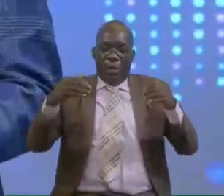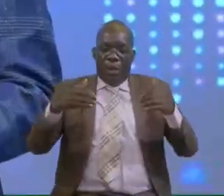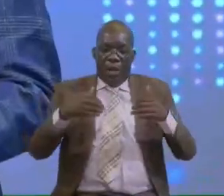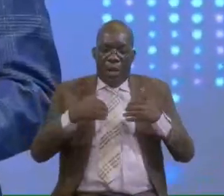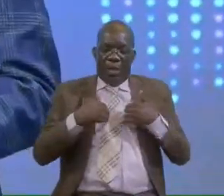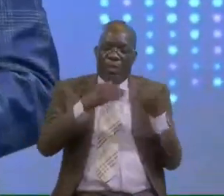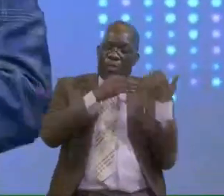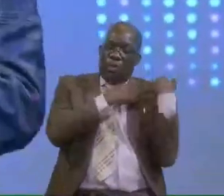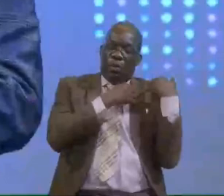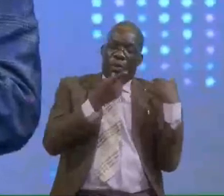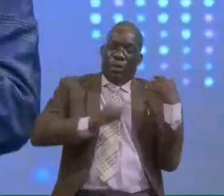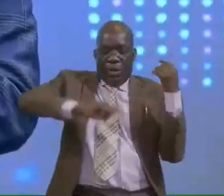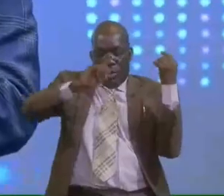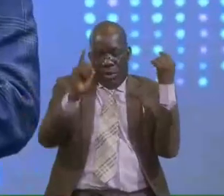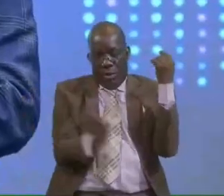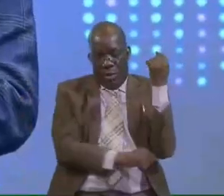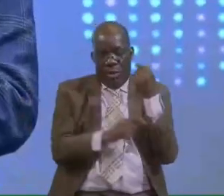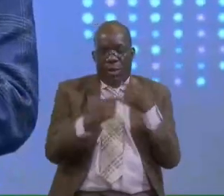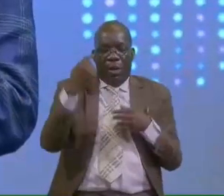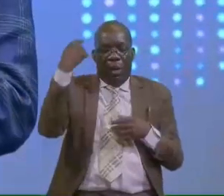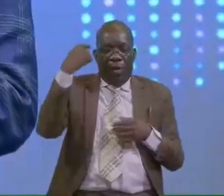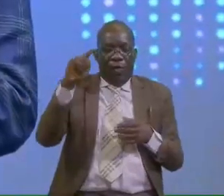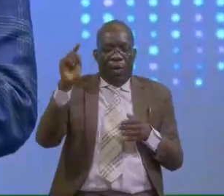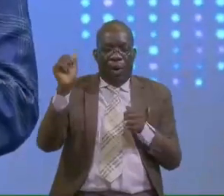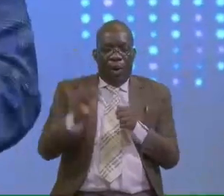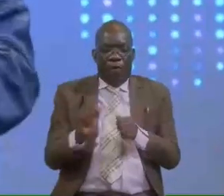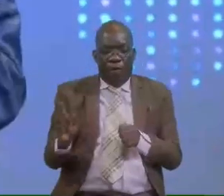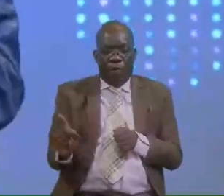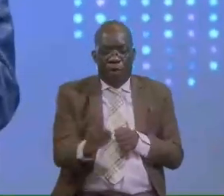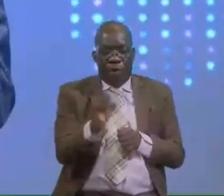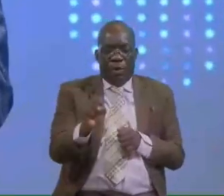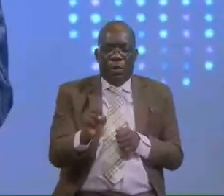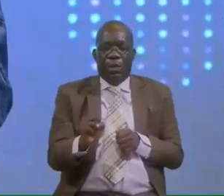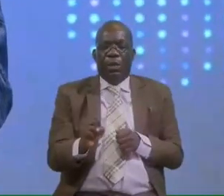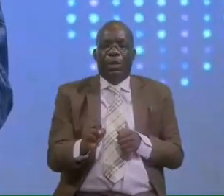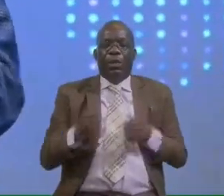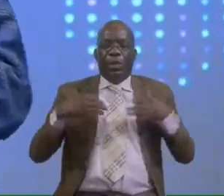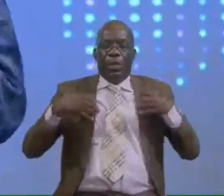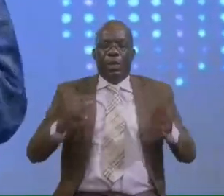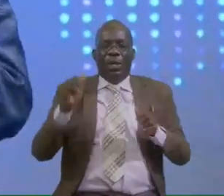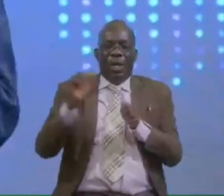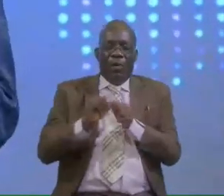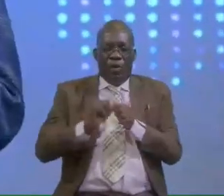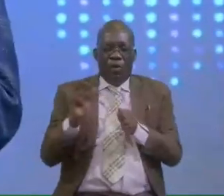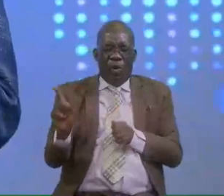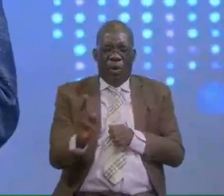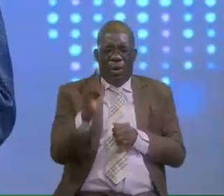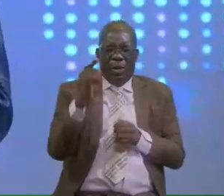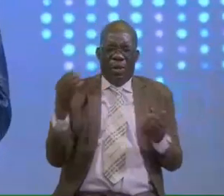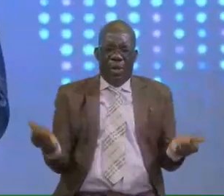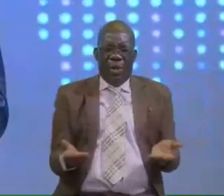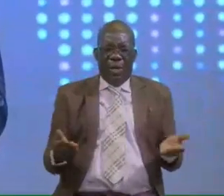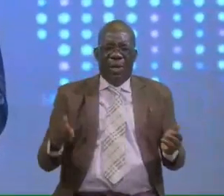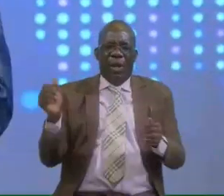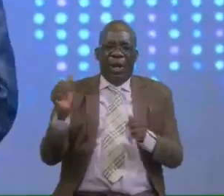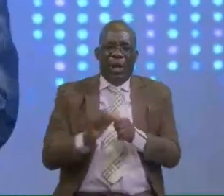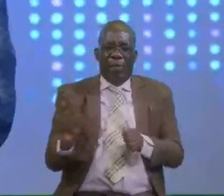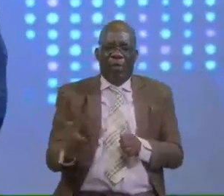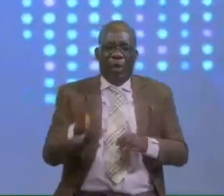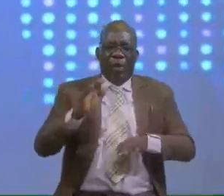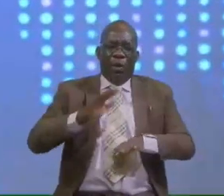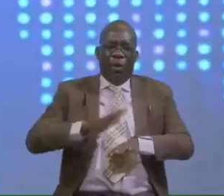a porté les maîtrisures pour la guérison de chacun, chacun ici, chacun en